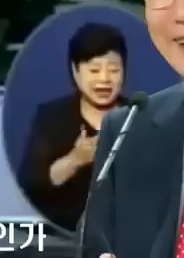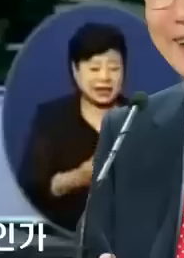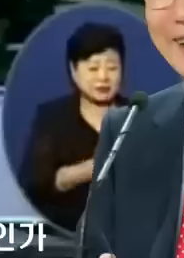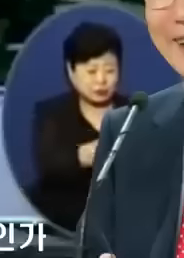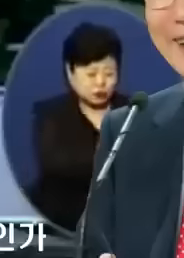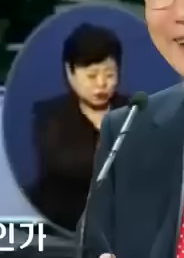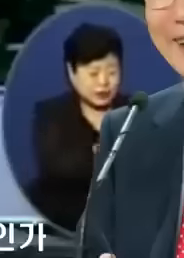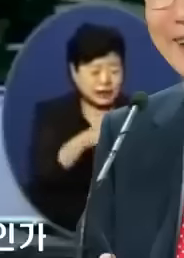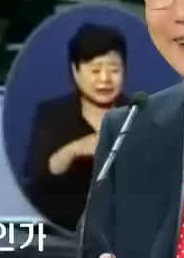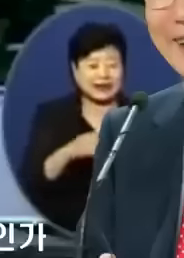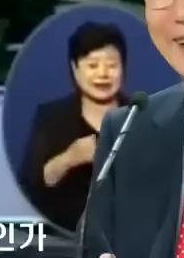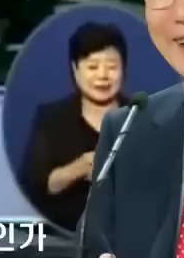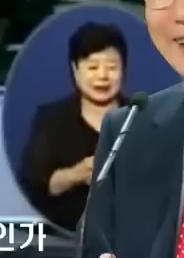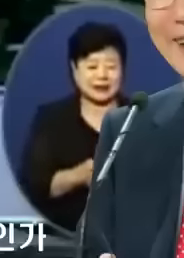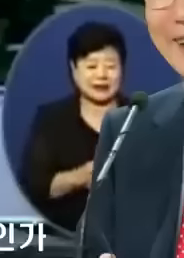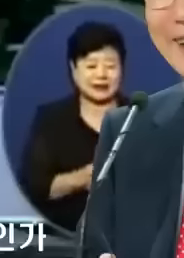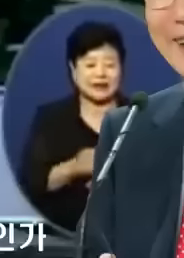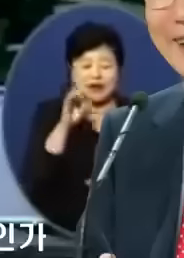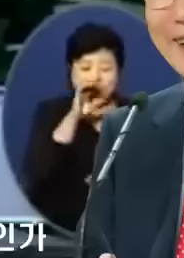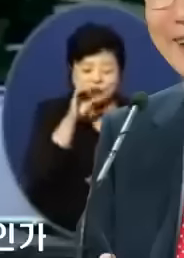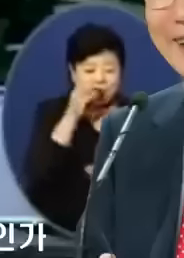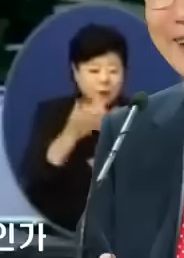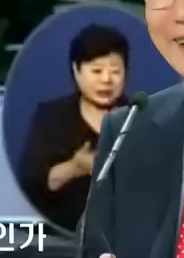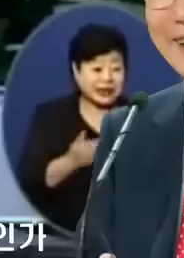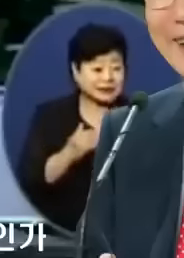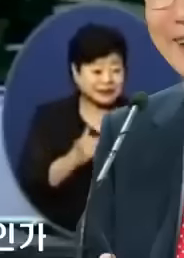면역에 여러분이 단련이 되어서